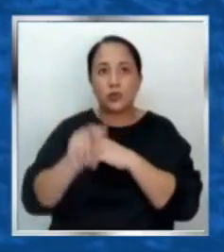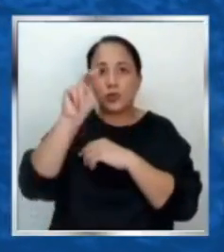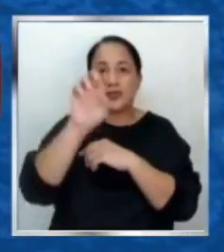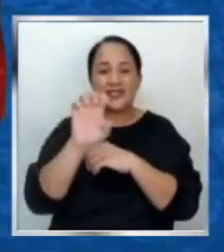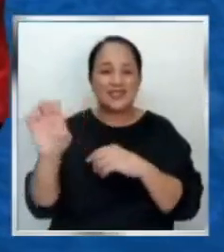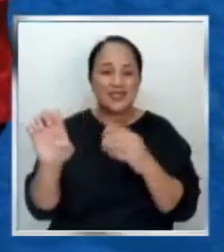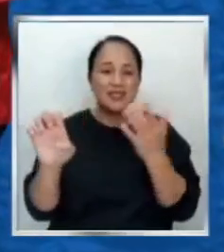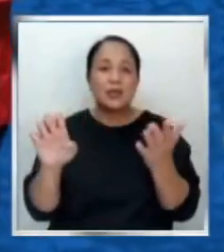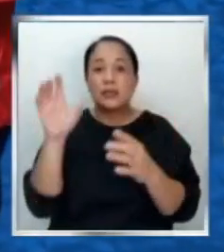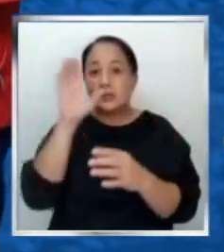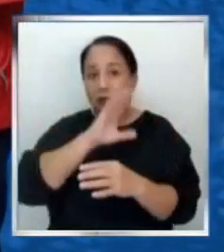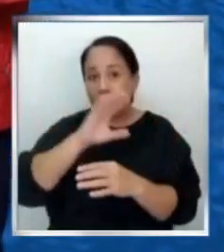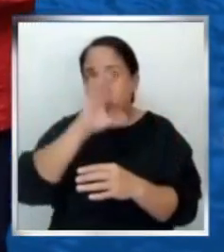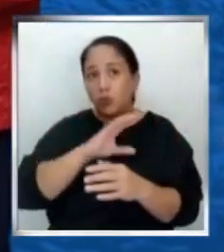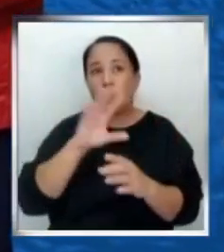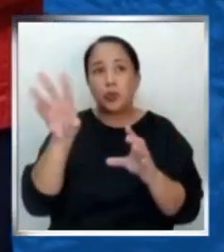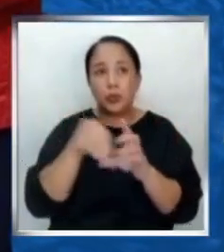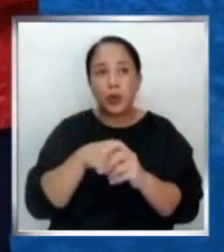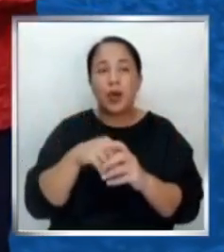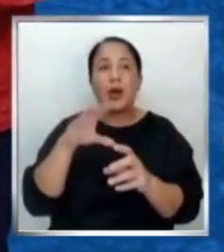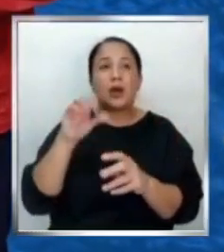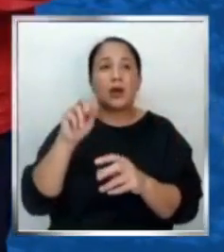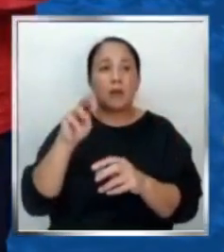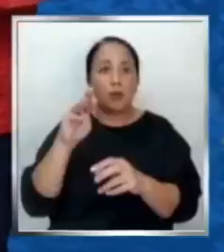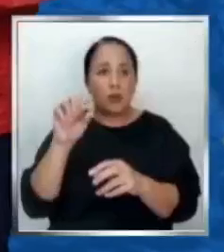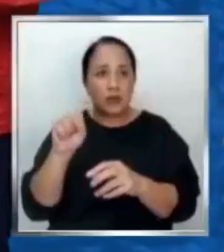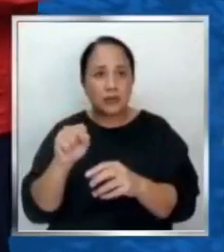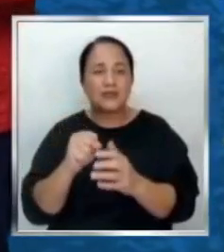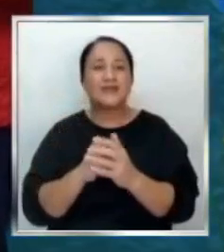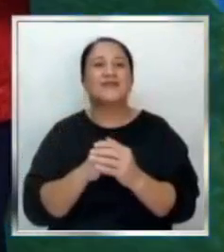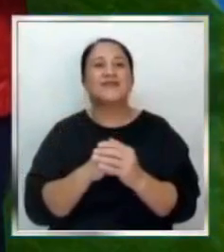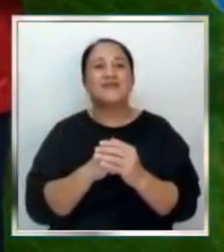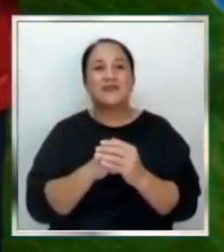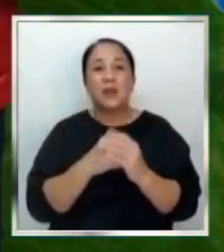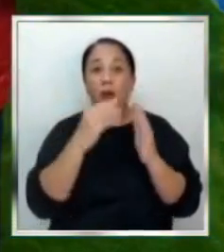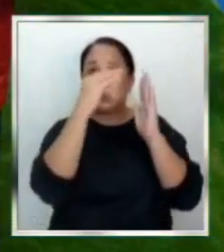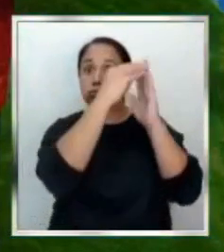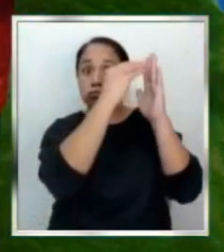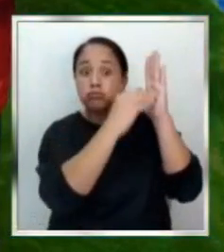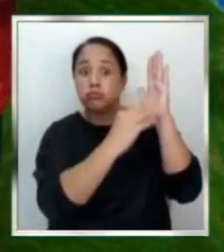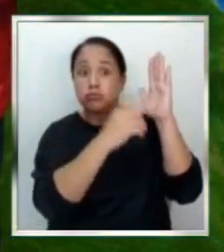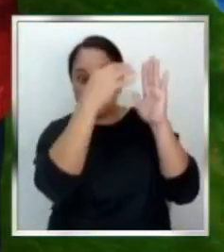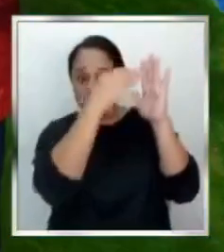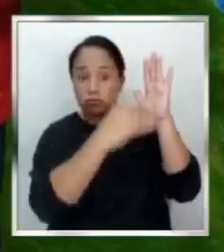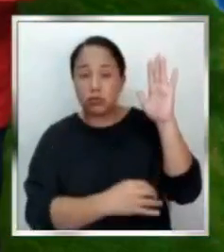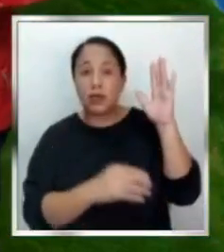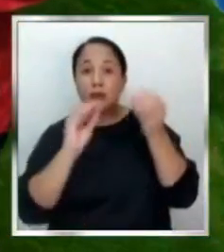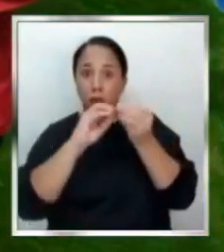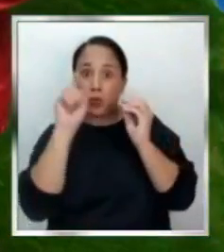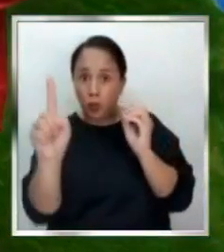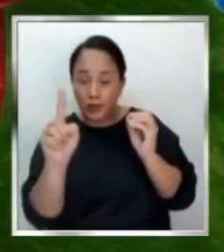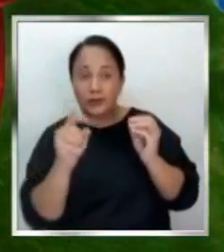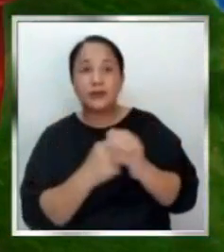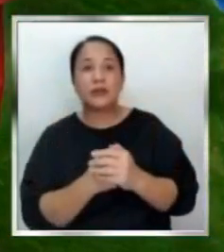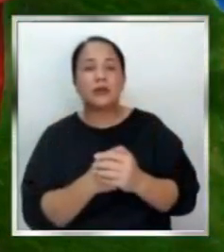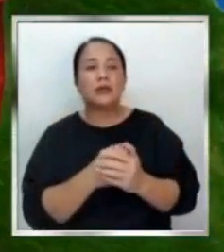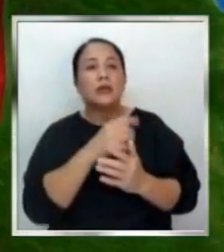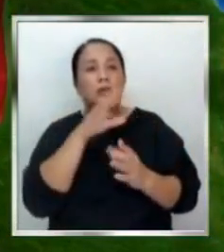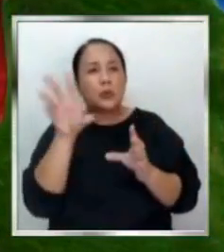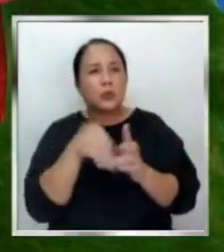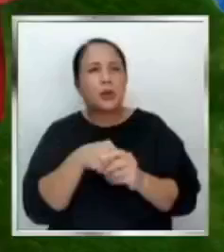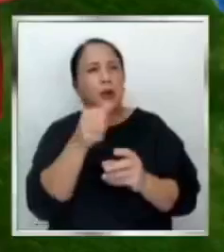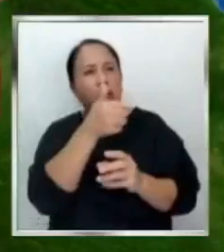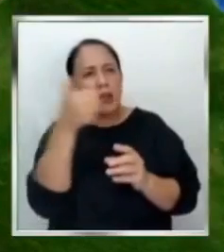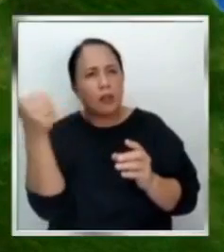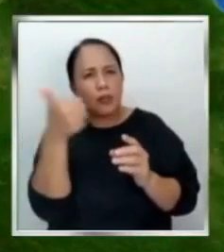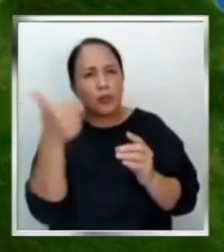Cebu, kasama ang Camotes Island at dyan sa may eastern portion ng Bohol. Nakataas din yung signal number 1 dyan sa may Surigao del Norte at